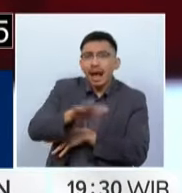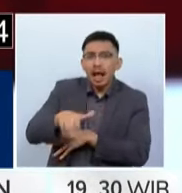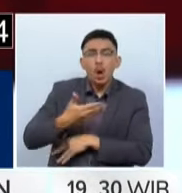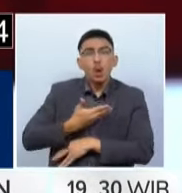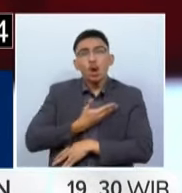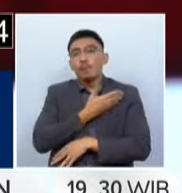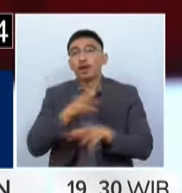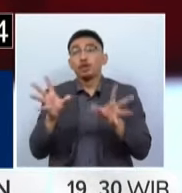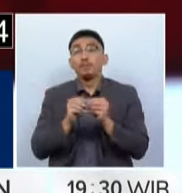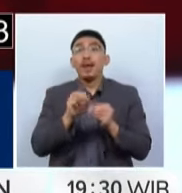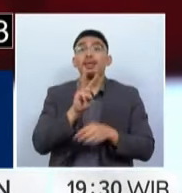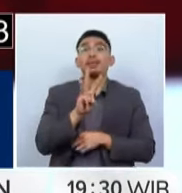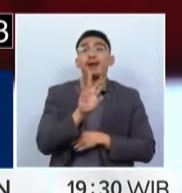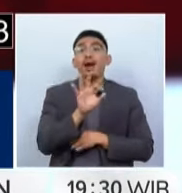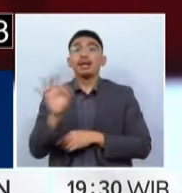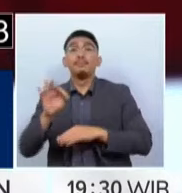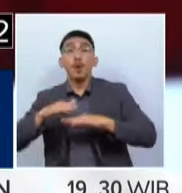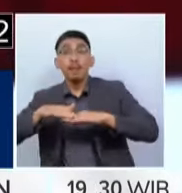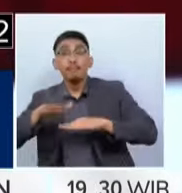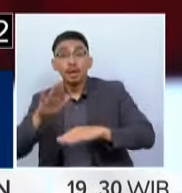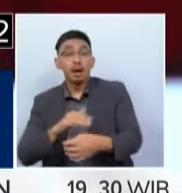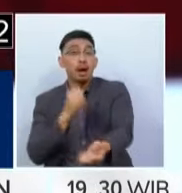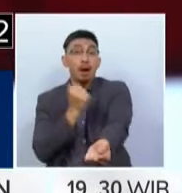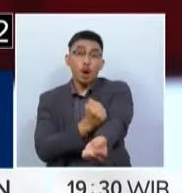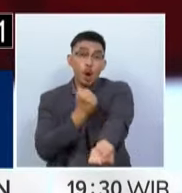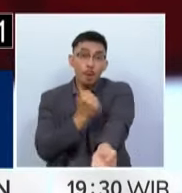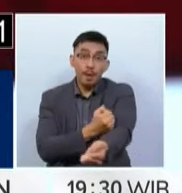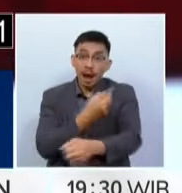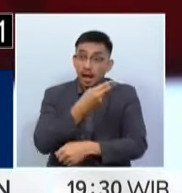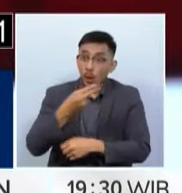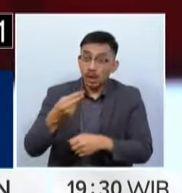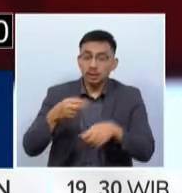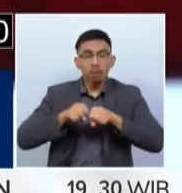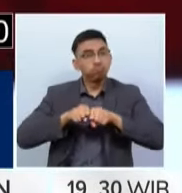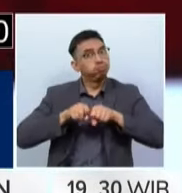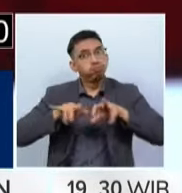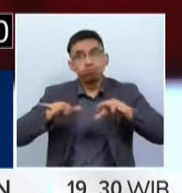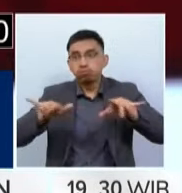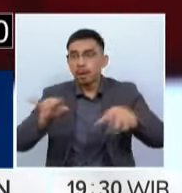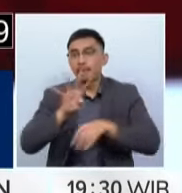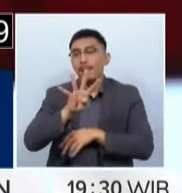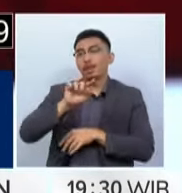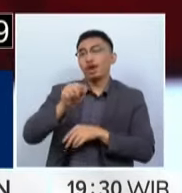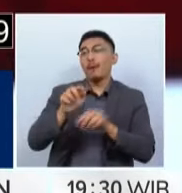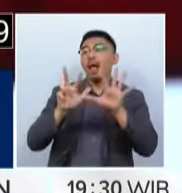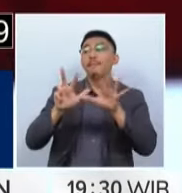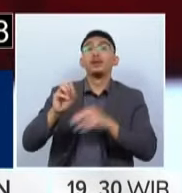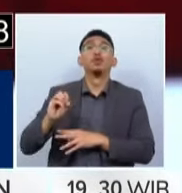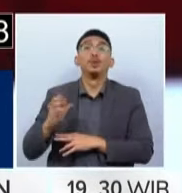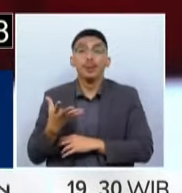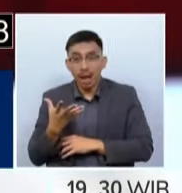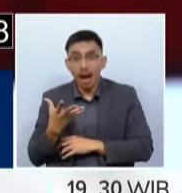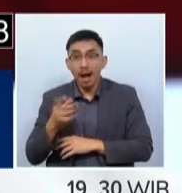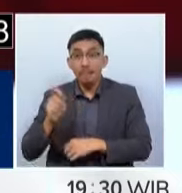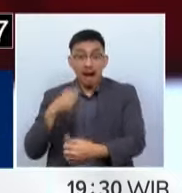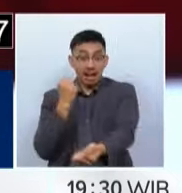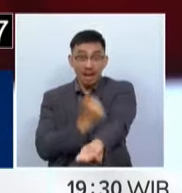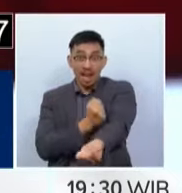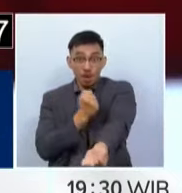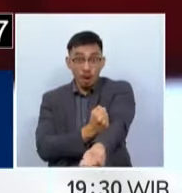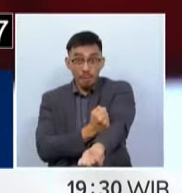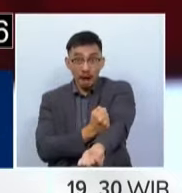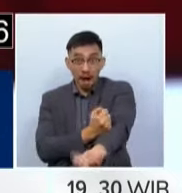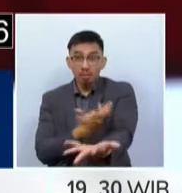orang dan narkoba menyerbu Indonesia 4,8 juta orang terpapar narkoba keluarga-keluarga kita menderita